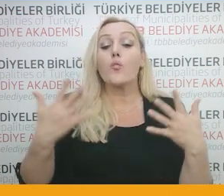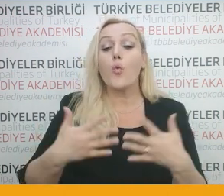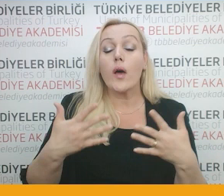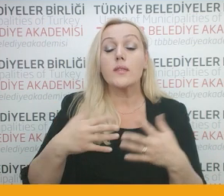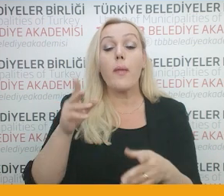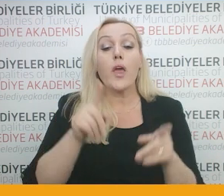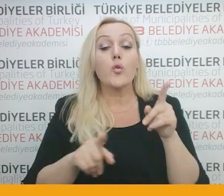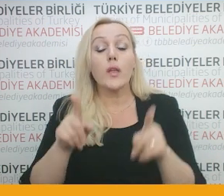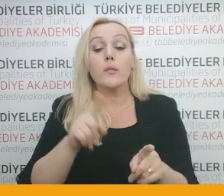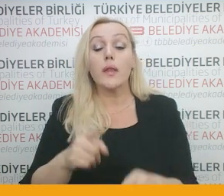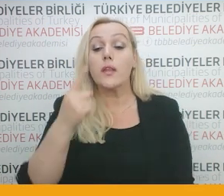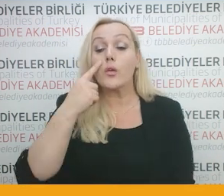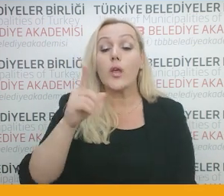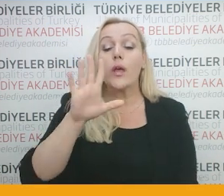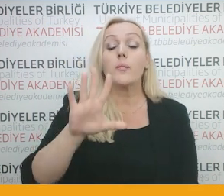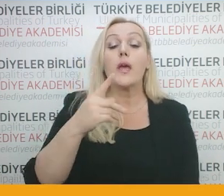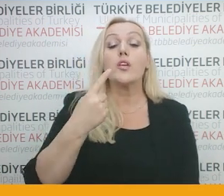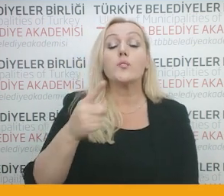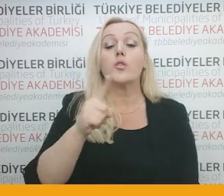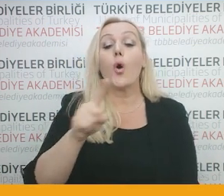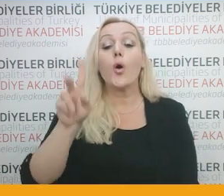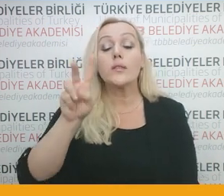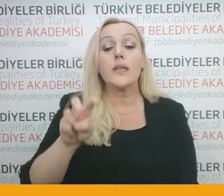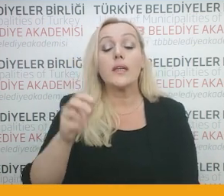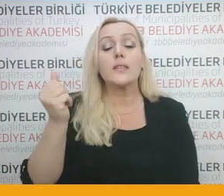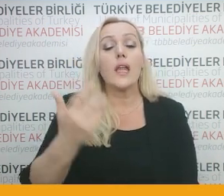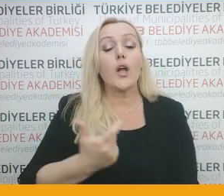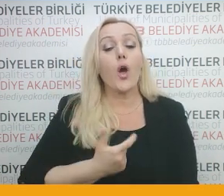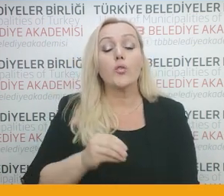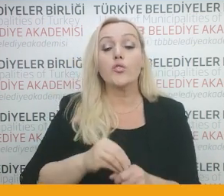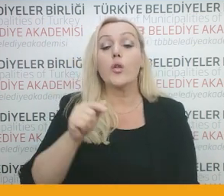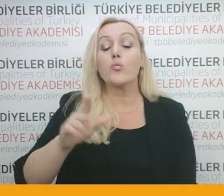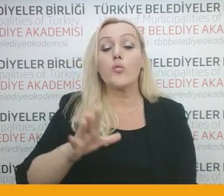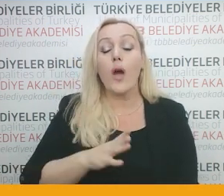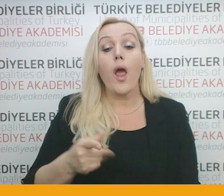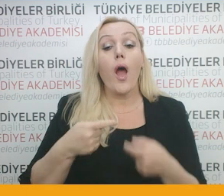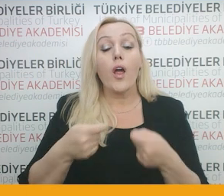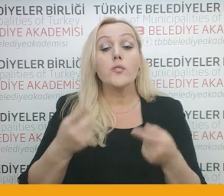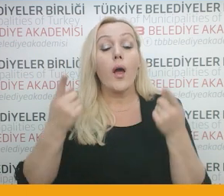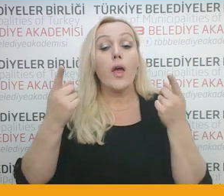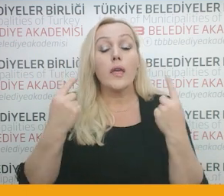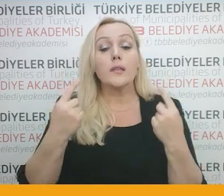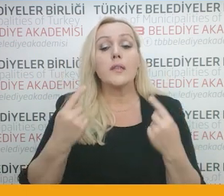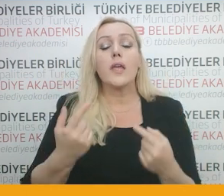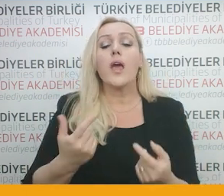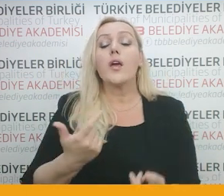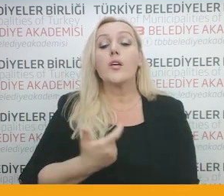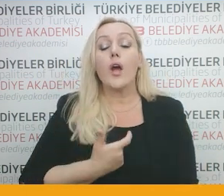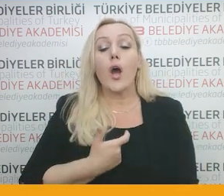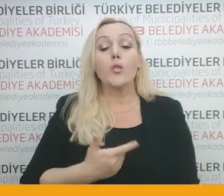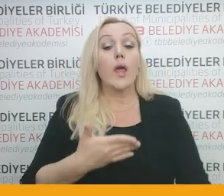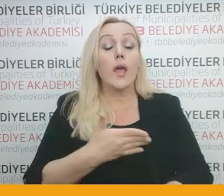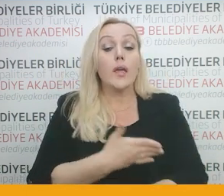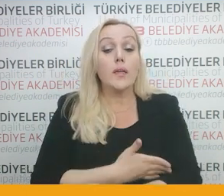yönetmeninde de karşımıza çıkıyor. 5018'de de bu konuda çeşitli hükümler var. Harcama etkisi mevzuattan kaynaklanan görev ve